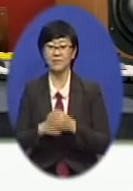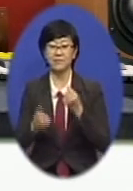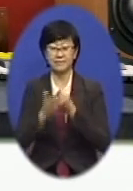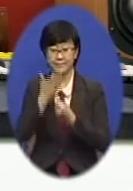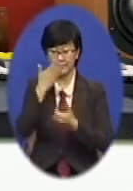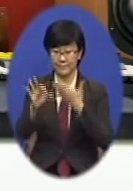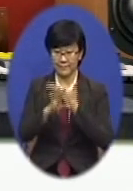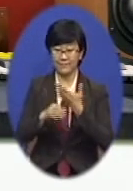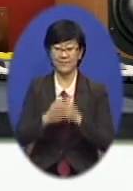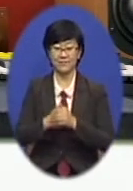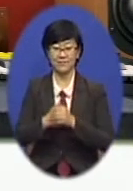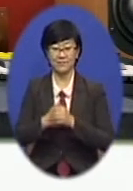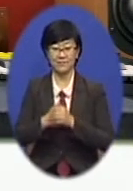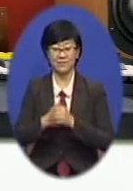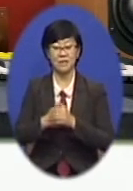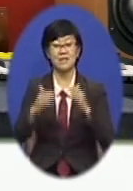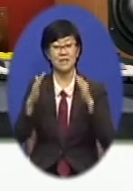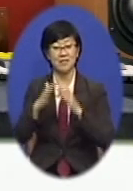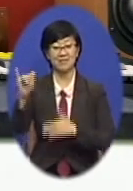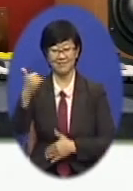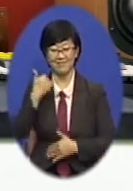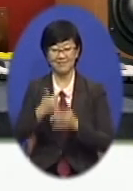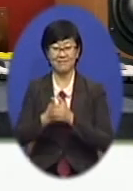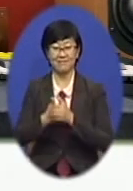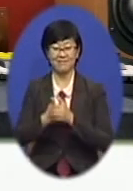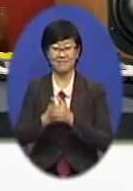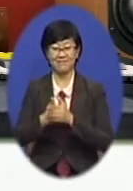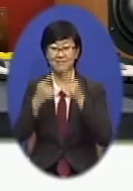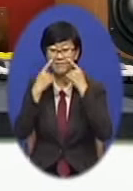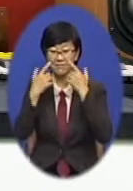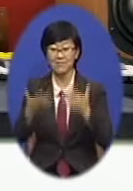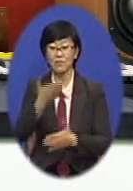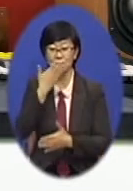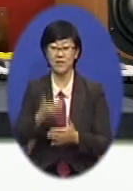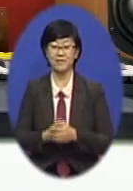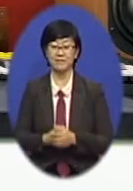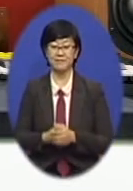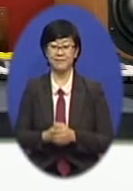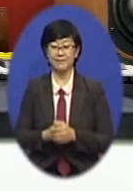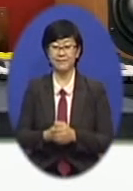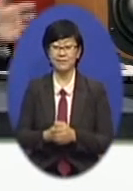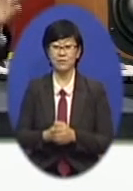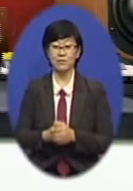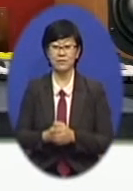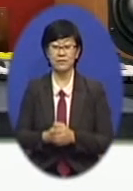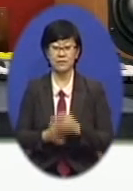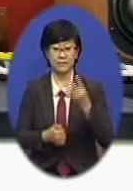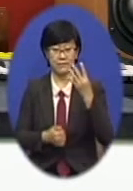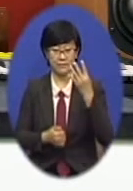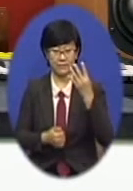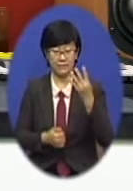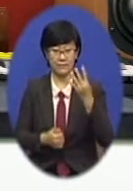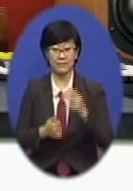들 수 있으면 유선 전화로 하시면 정확하게 하실 수가 있습니다. 뭐 4번만